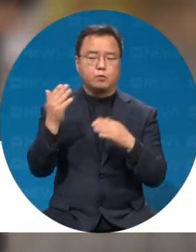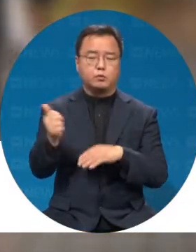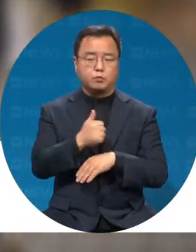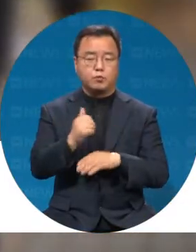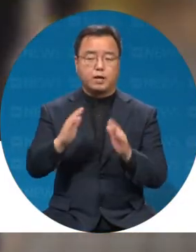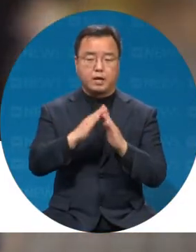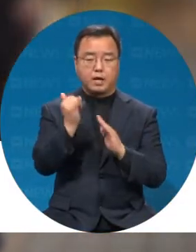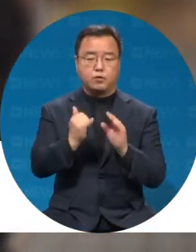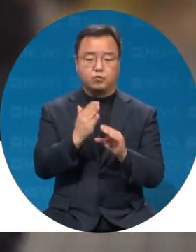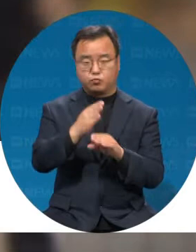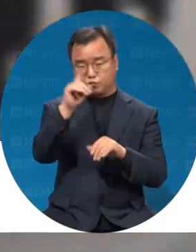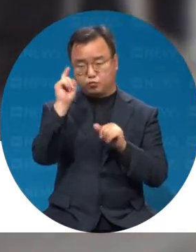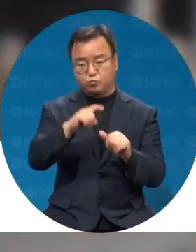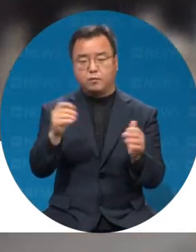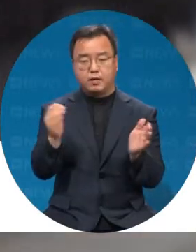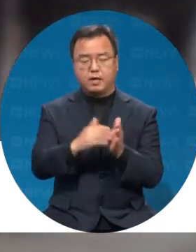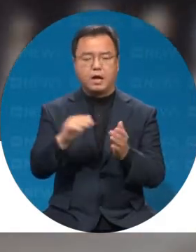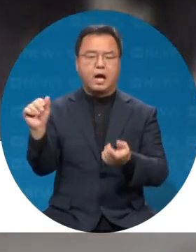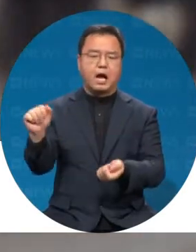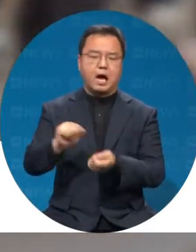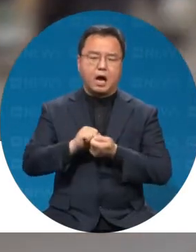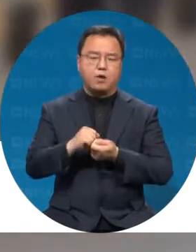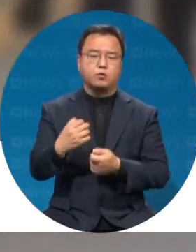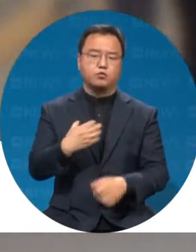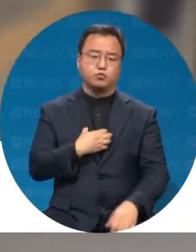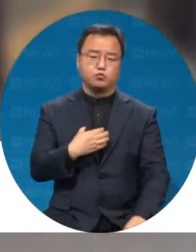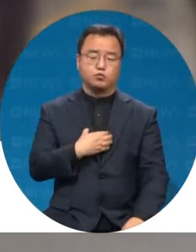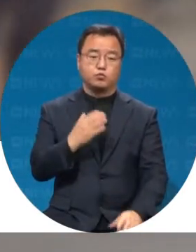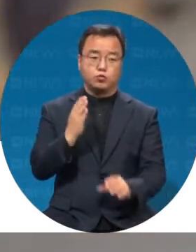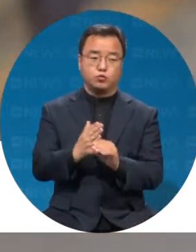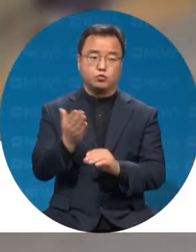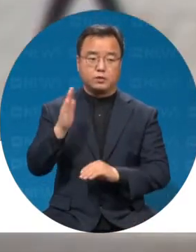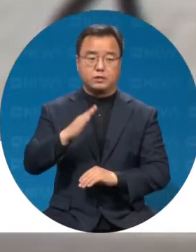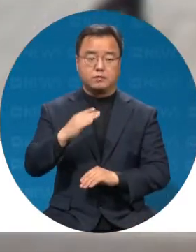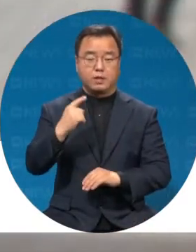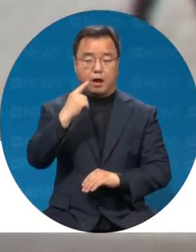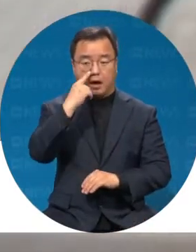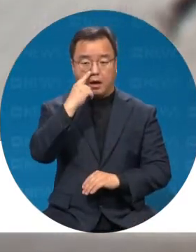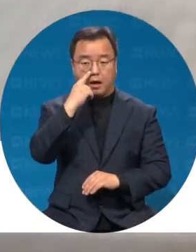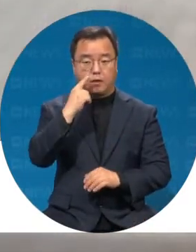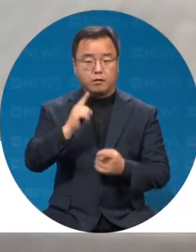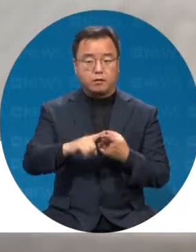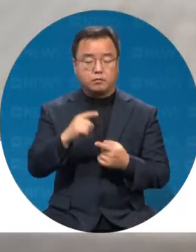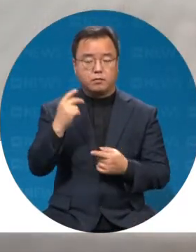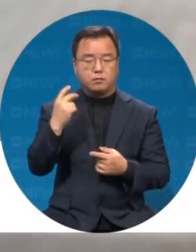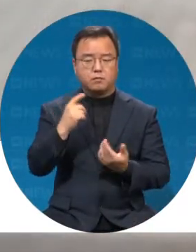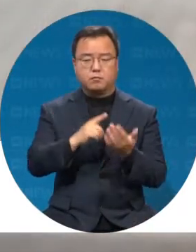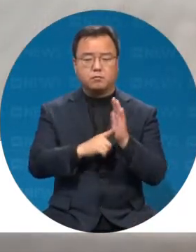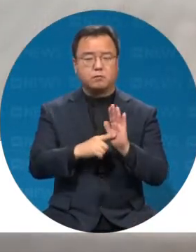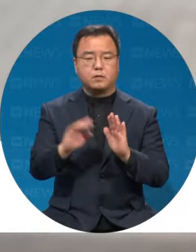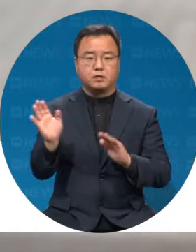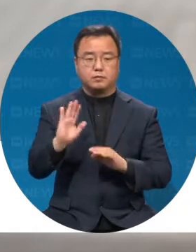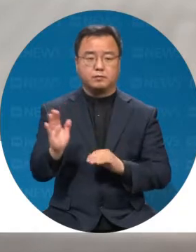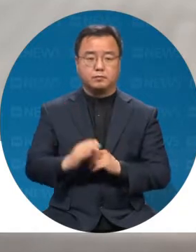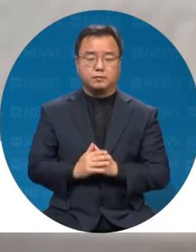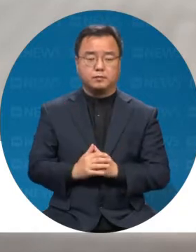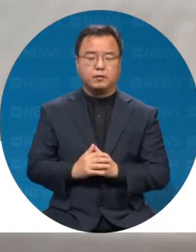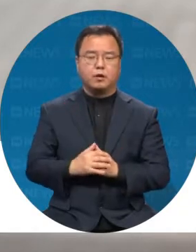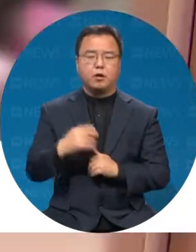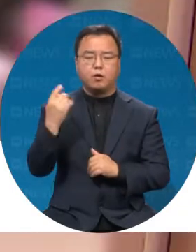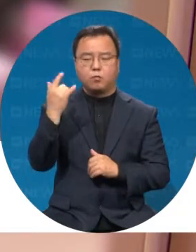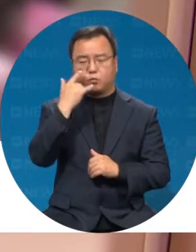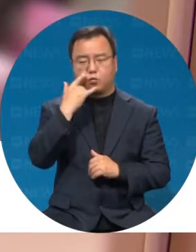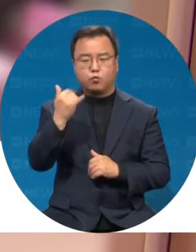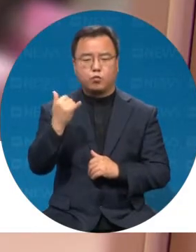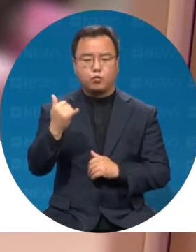확진 자가 나와 감염 가능성이 큰 상황이었지만 검사 받은 사실을 학교에 알리지 않은 겁니다 보자는 보건소